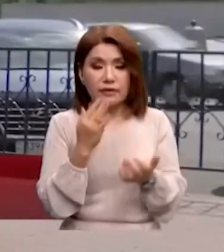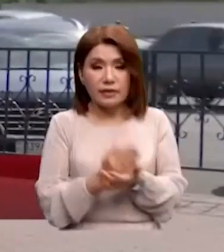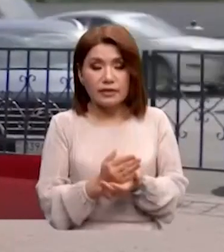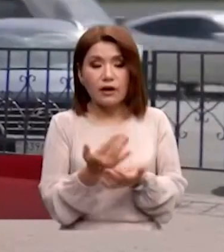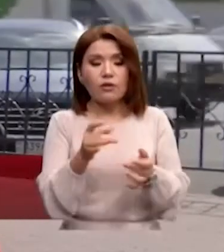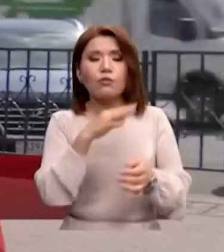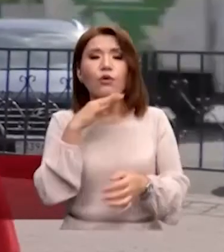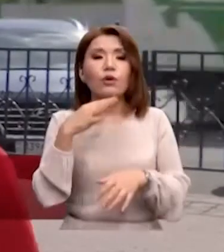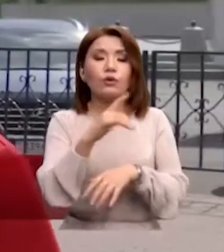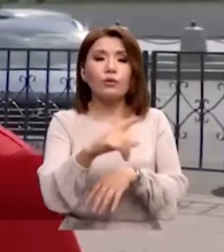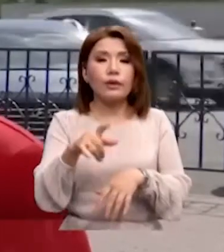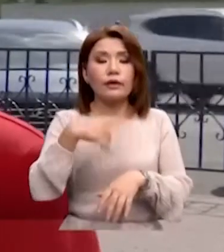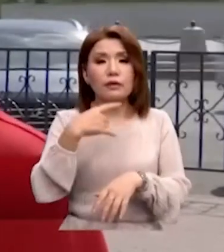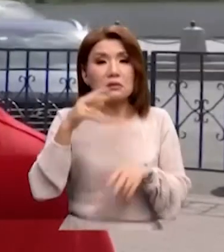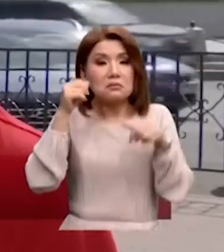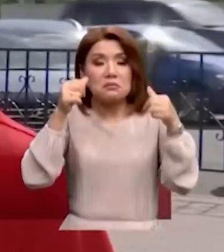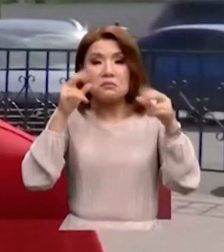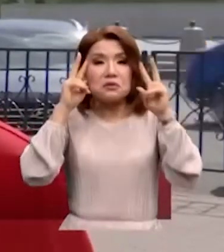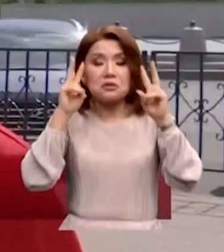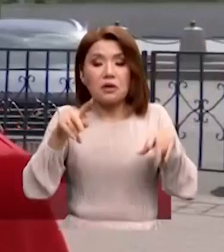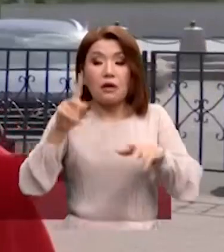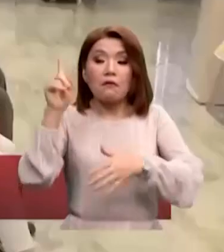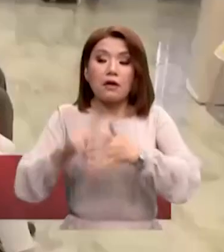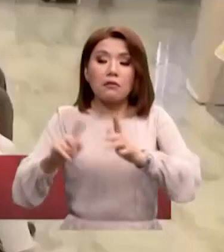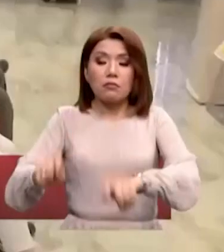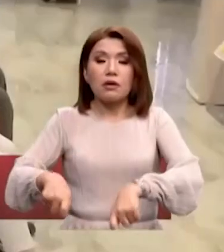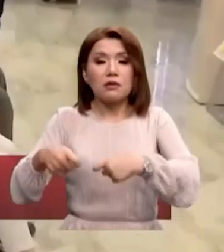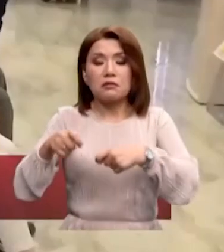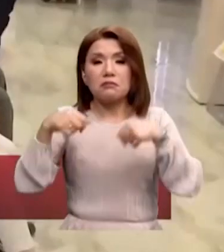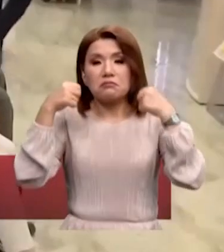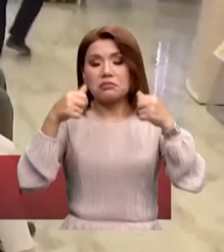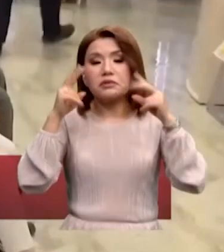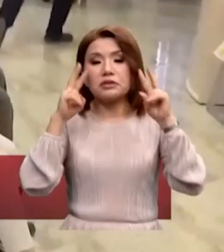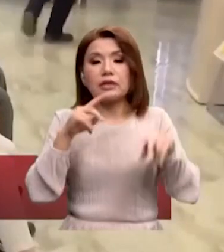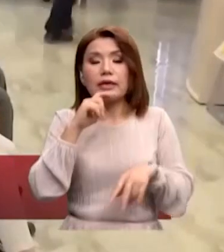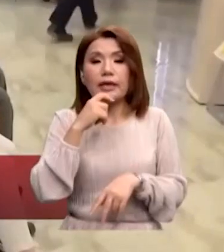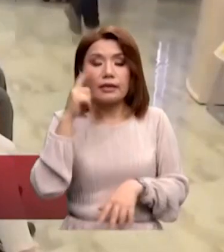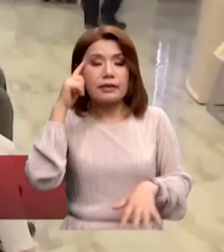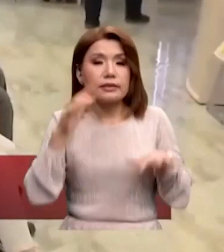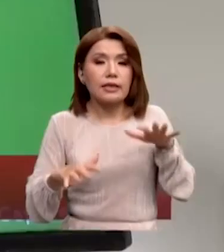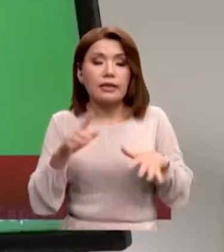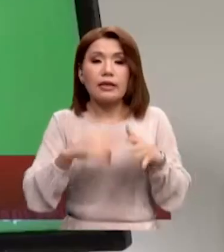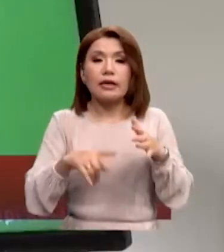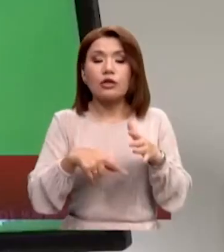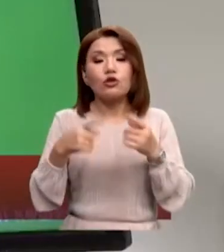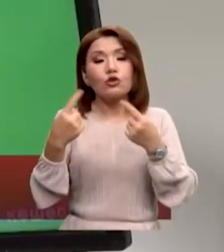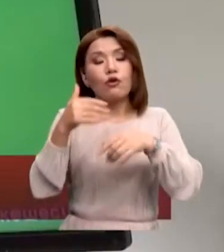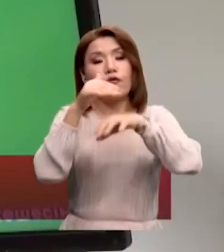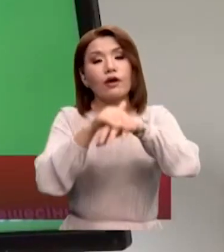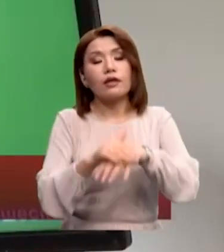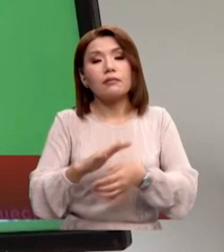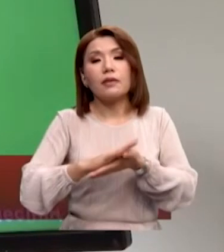тұрғандай көпшілік бұны тіптен білмейді де осындай сенімділікке беруге болатын. Экономистер сенімсіздіктен өзге сыртқы жағдайларда әзірге бұл